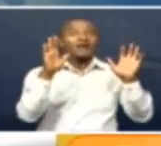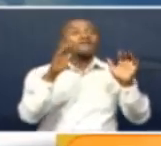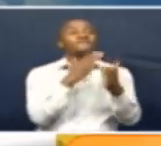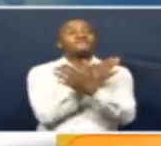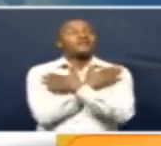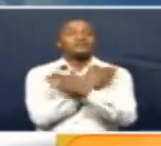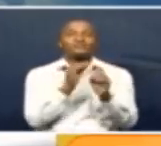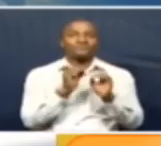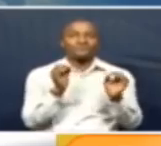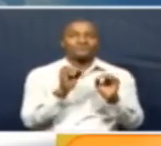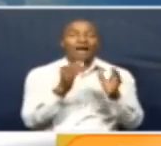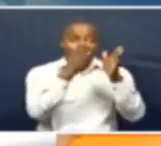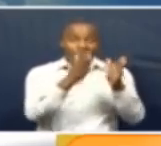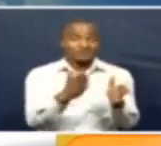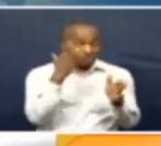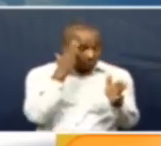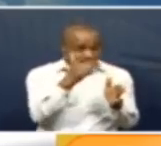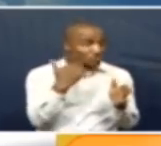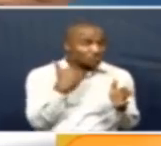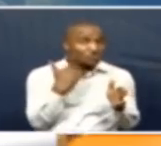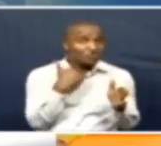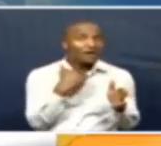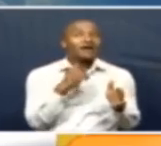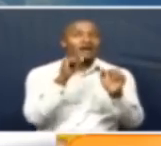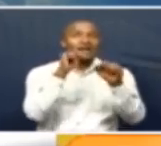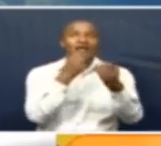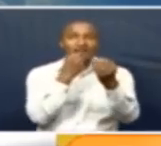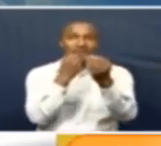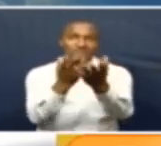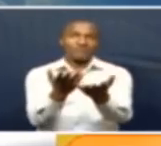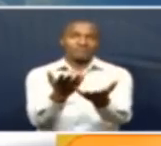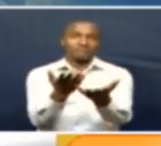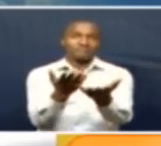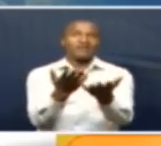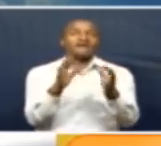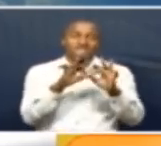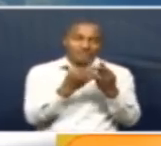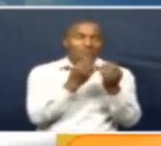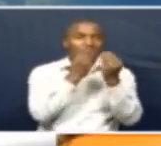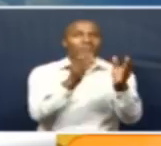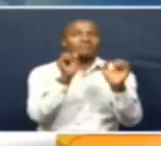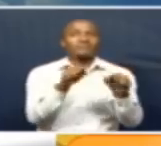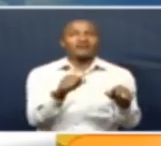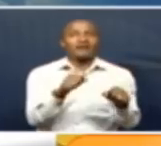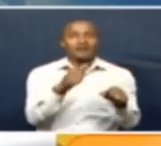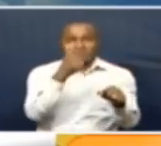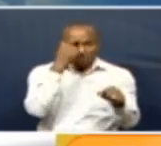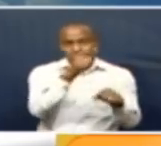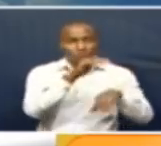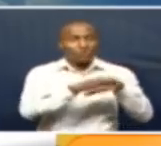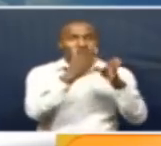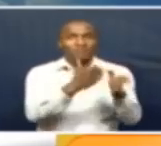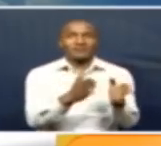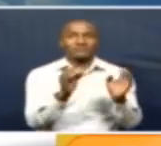kwa sababu hata yule mtu anakujua wewe ni mwizi anaenda anakuuza. Even family watakuuza kwa sababu wanajua yeye si mtu mzuri. Mm-hmm. Na